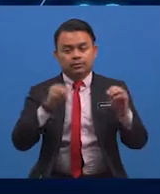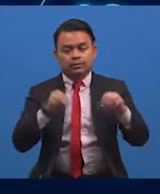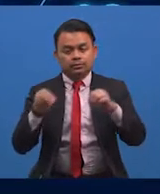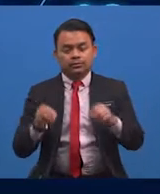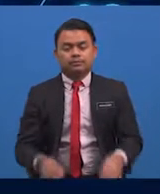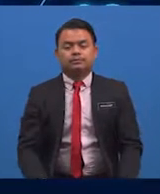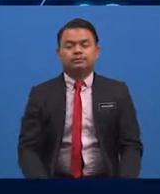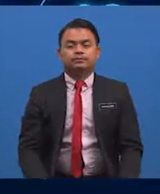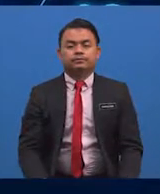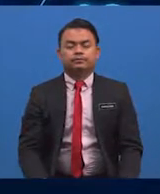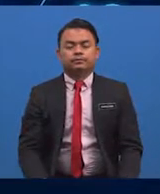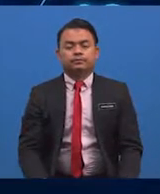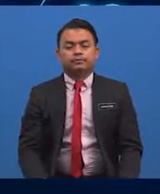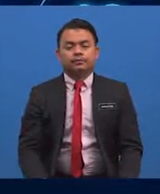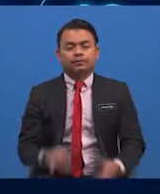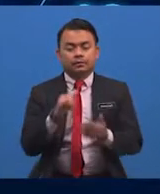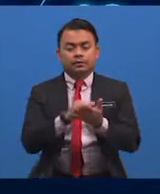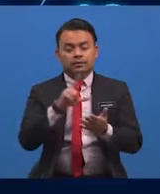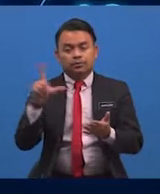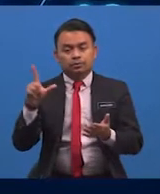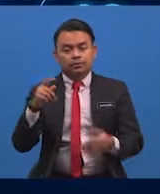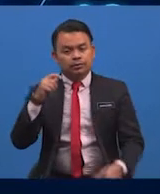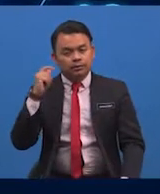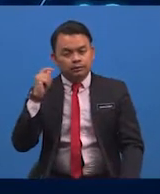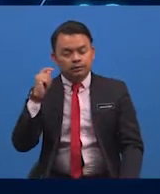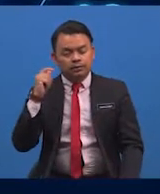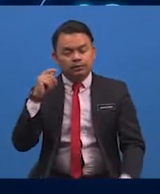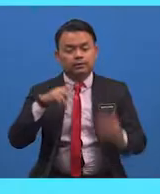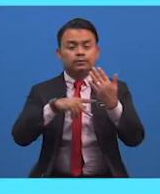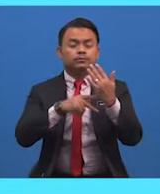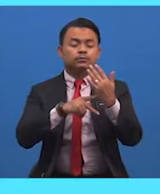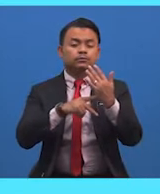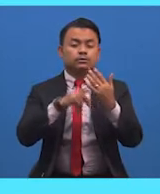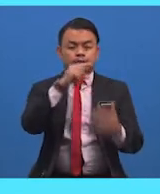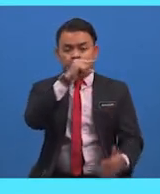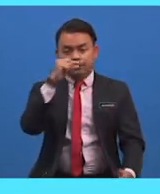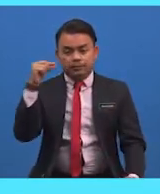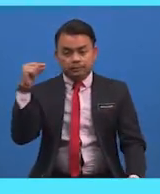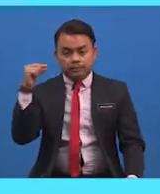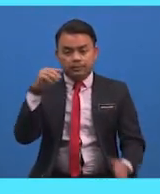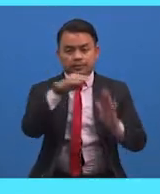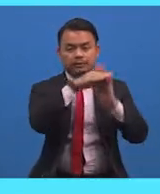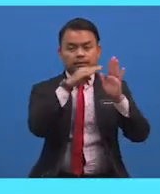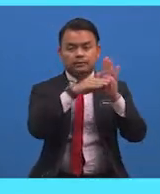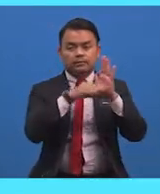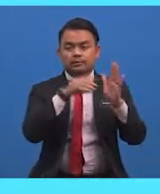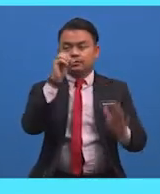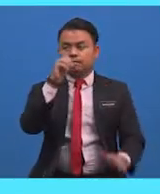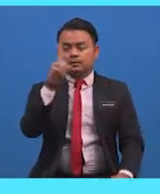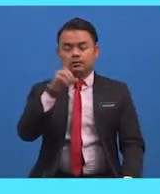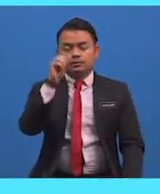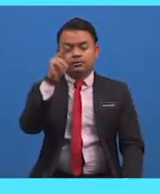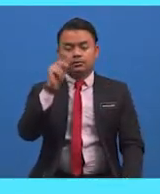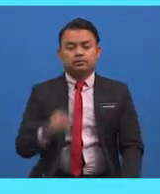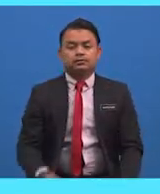itulah tadi punca penipisan lapisan ozon. Seterusnya, mari kita lihat pula